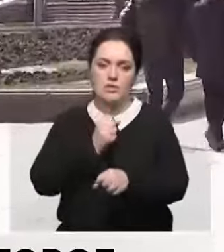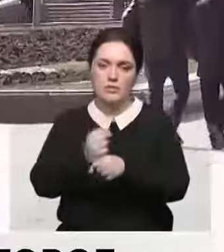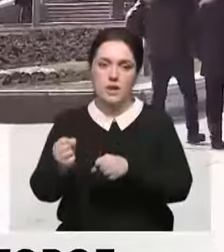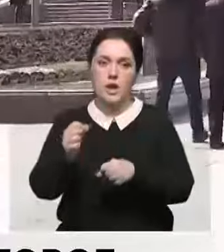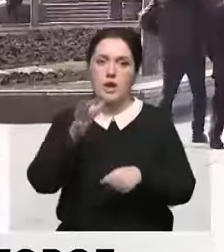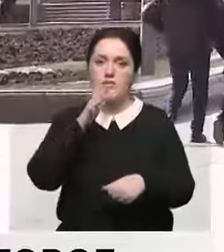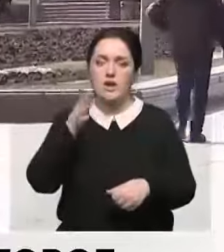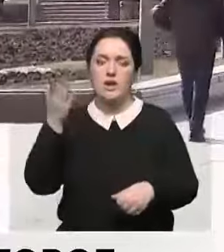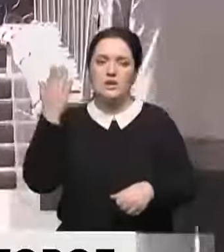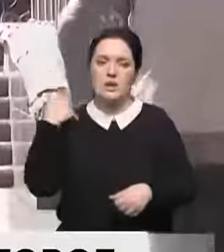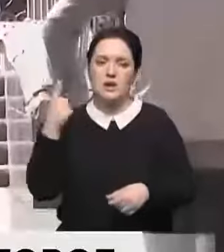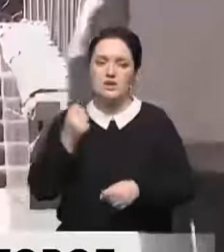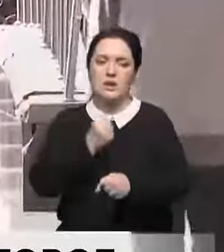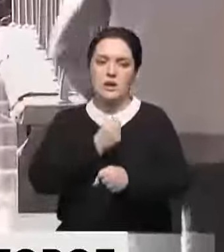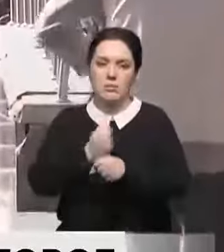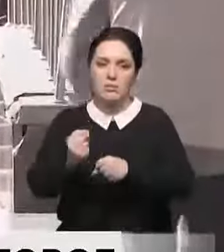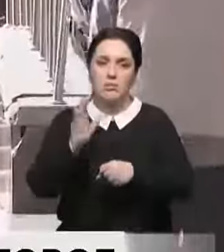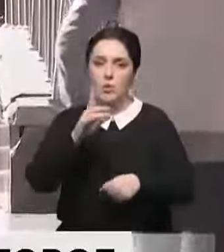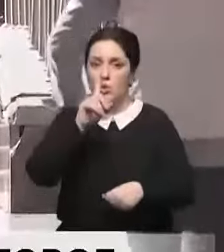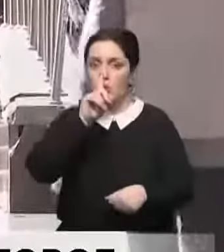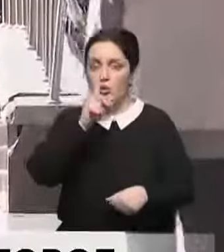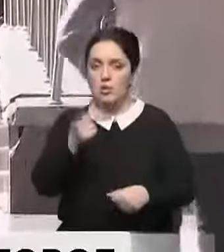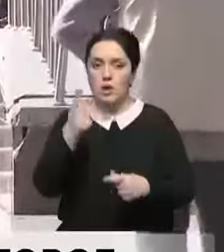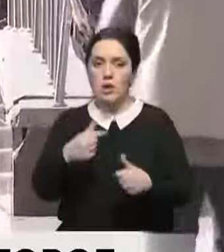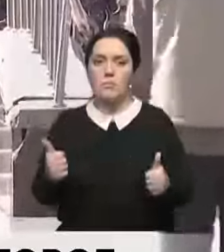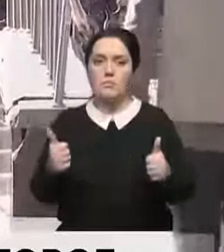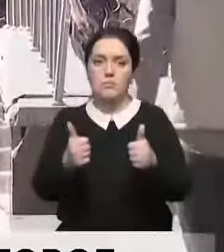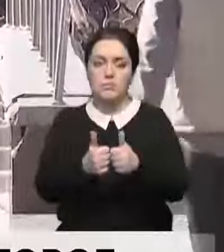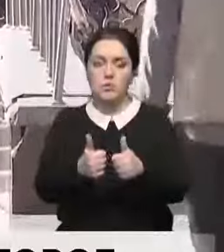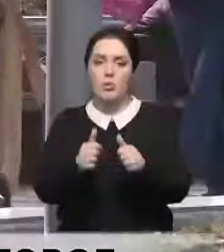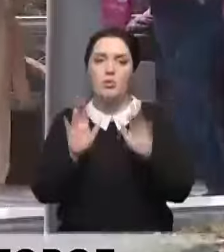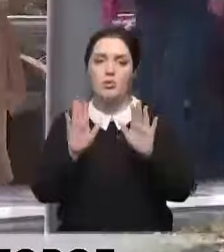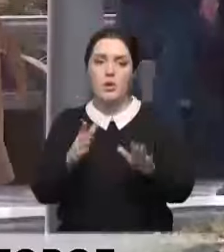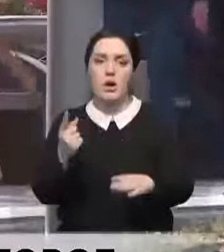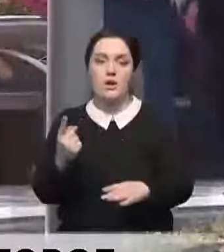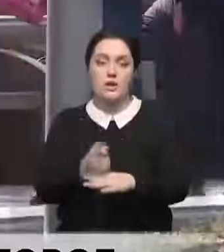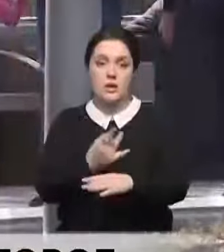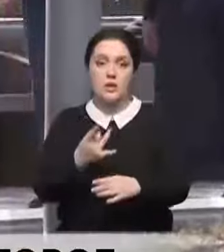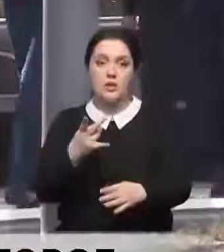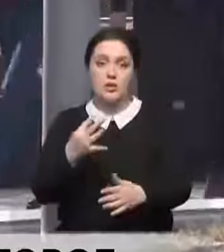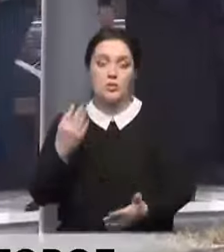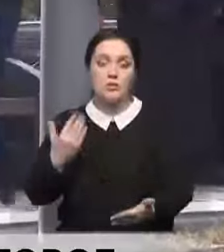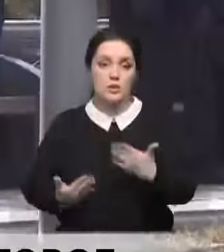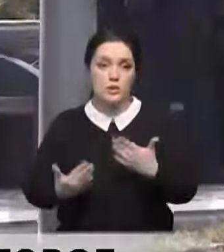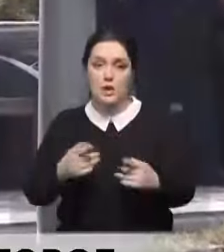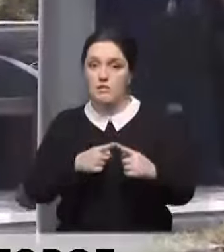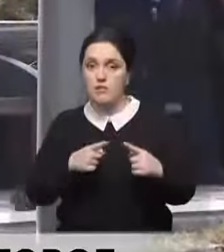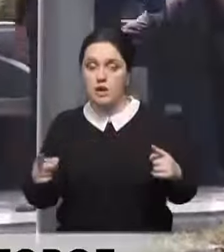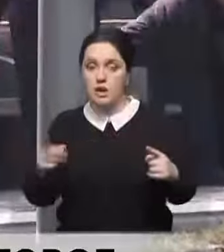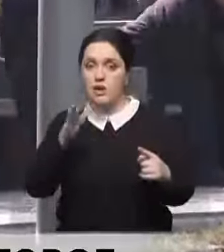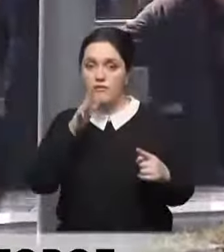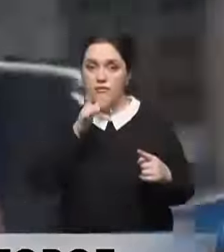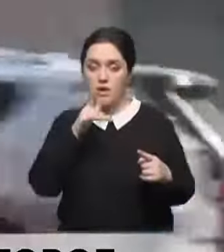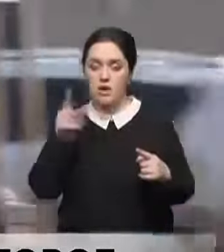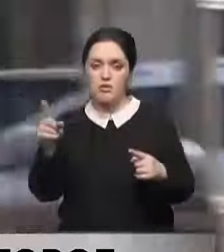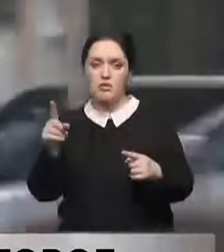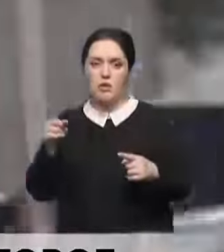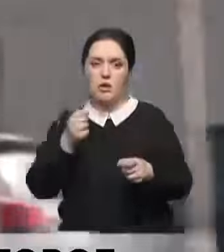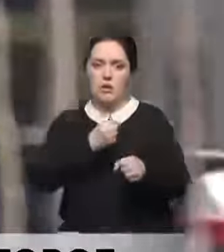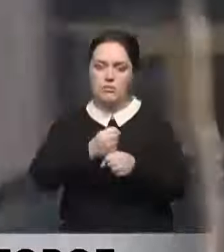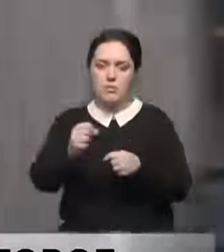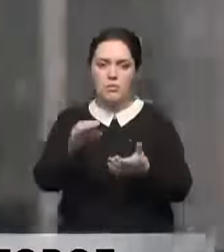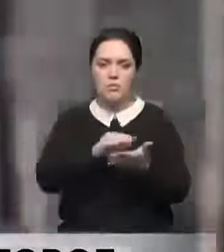и нанесение легкого вреда здоровью составит год. Примириться с обидчиком можно будет только один раз. Но при условии, что в течение этого времени в отношении жертвы не будет